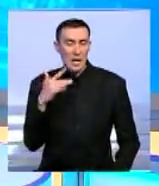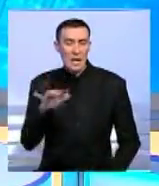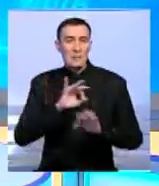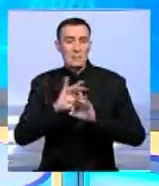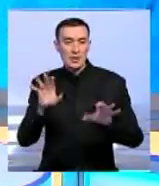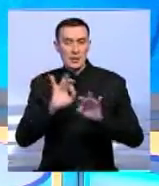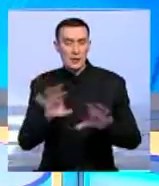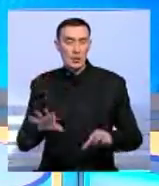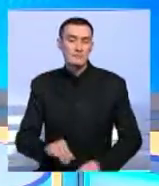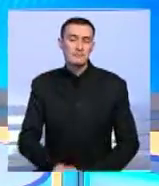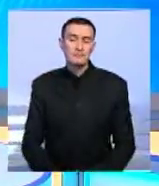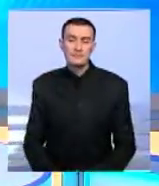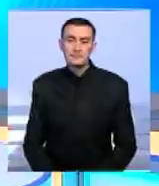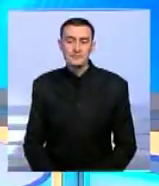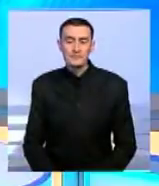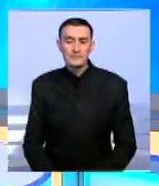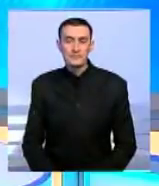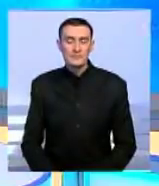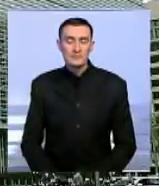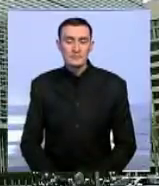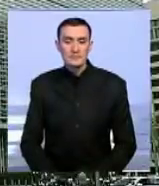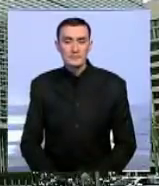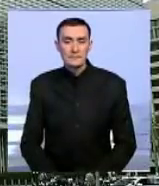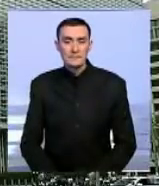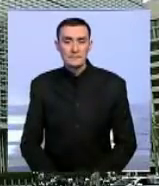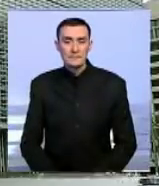Абдрахманова передает из Вашингтона.